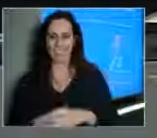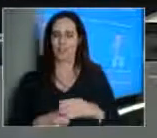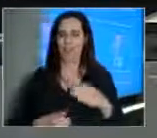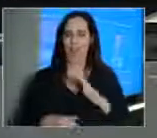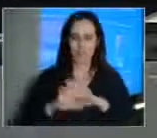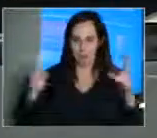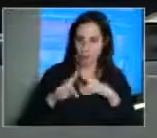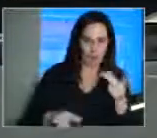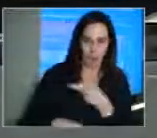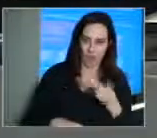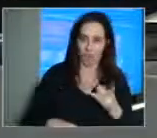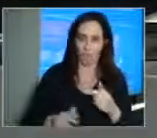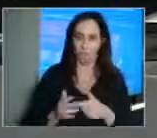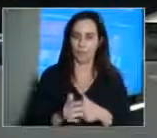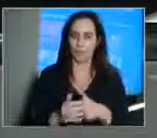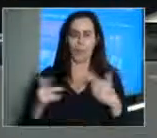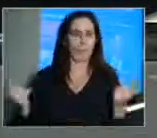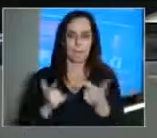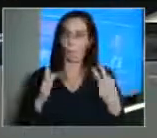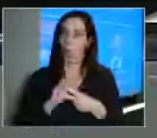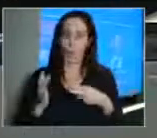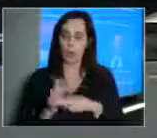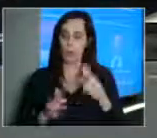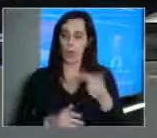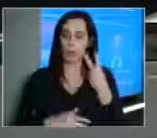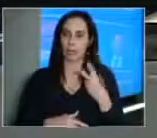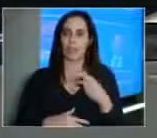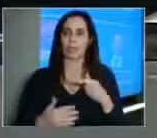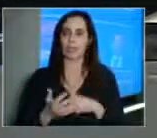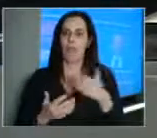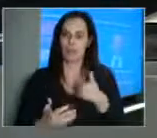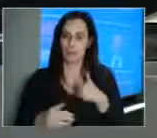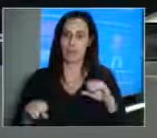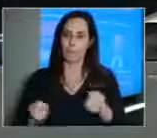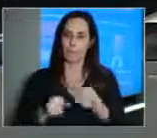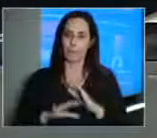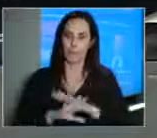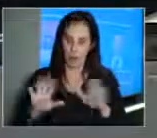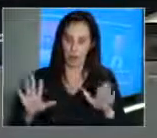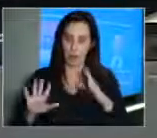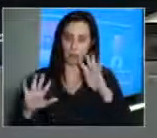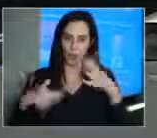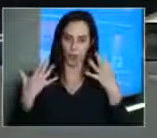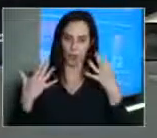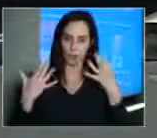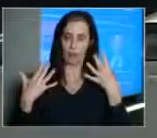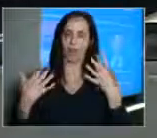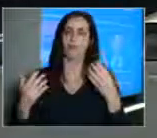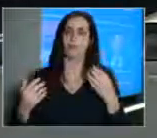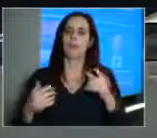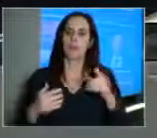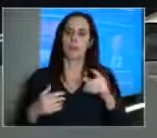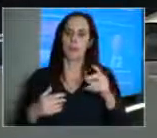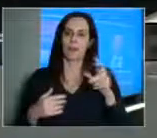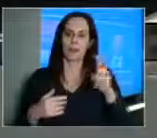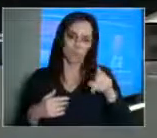הזאת. מעולם לא נפגשנו באירועים פוליטיים של הקהילה, כי אני פעיל רק 9 שנים באירועים פוליטיים של הקהילה, ועידן